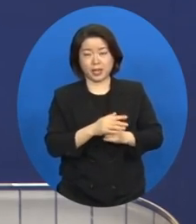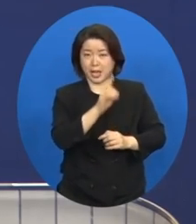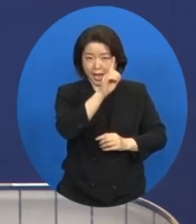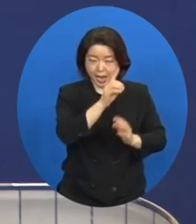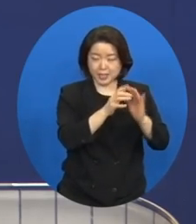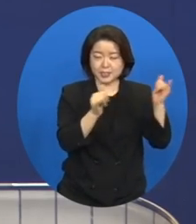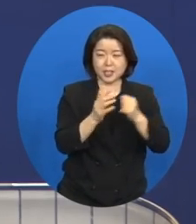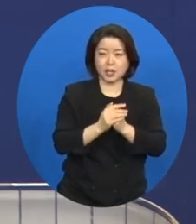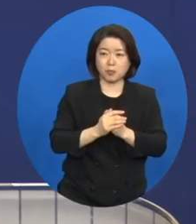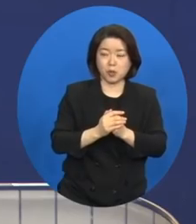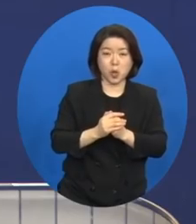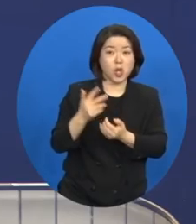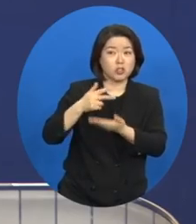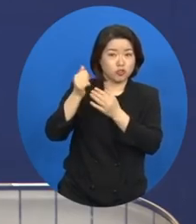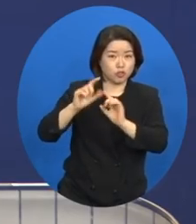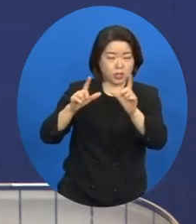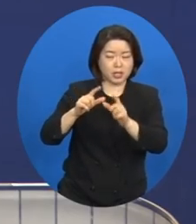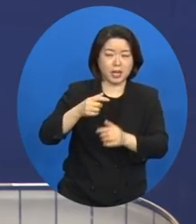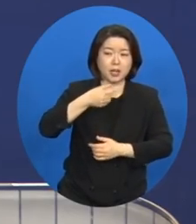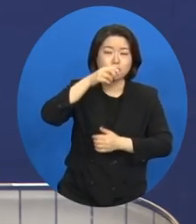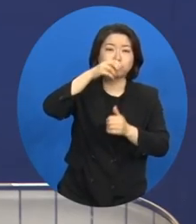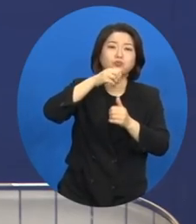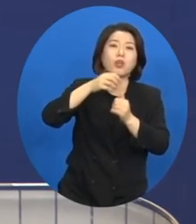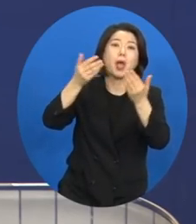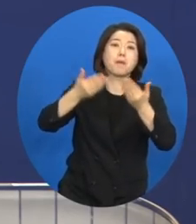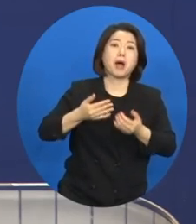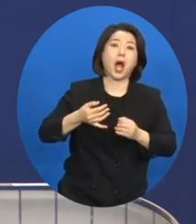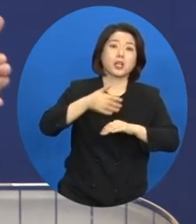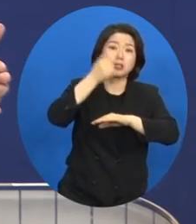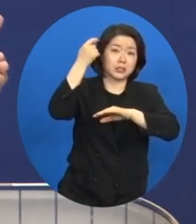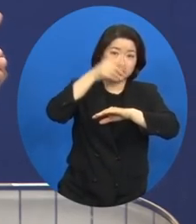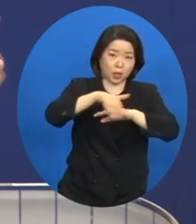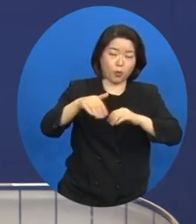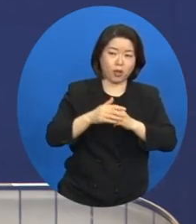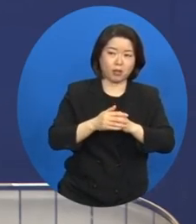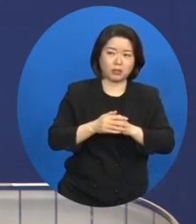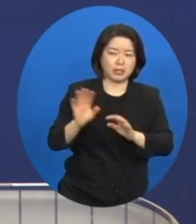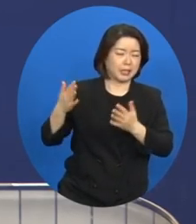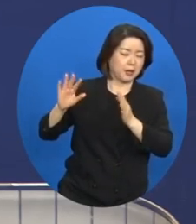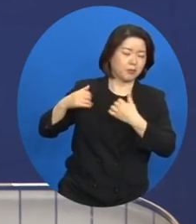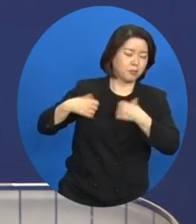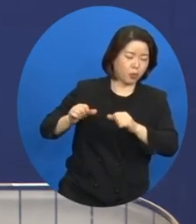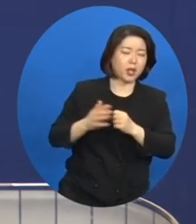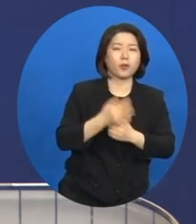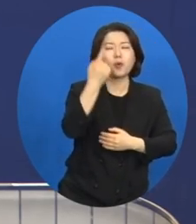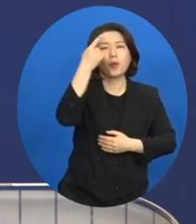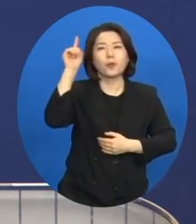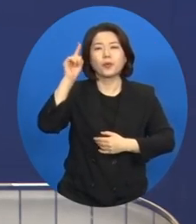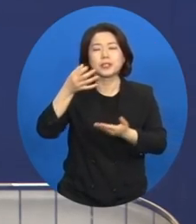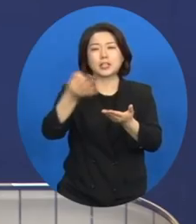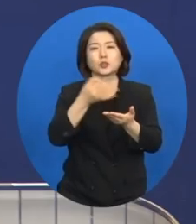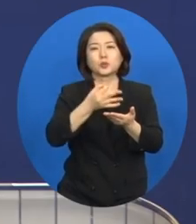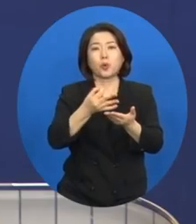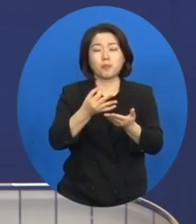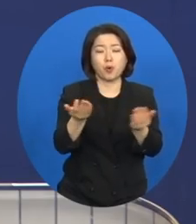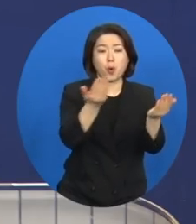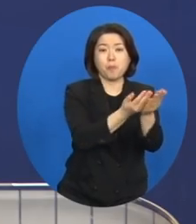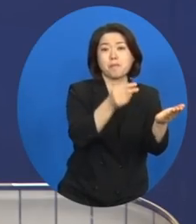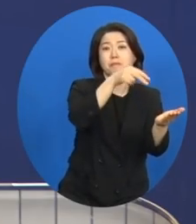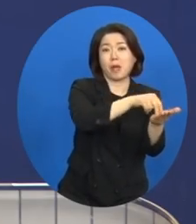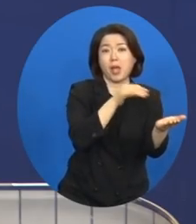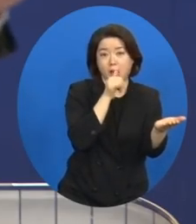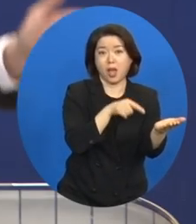세례를 받기로 되어 있었답니다. 근데 이 청년은 그 세례 받기를 거절을 하고 러시아의 돈을 벌러 그 배에 탄